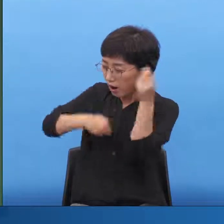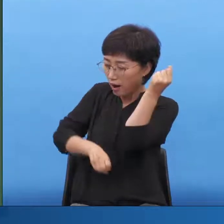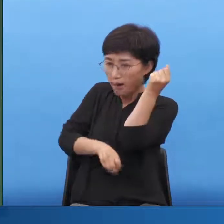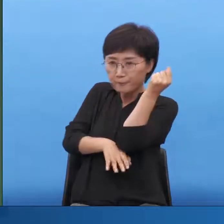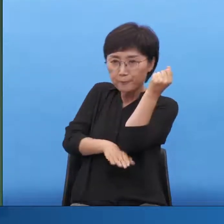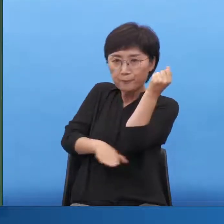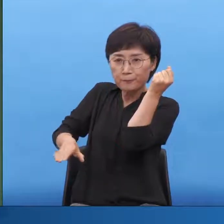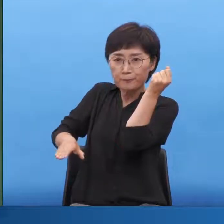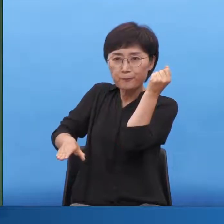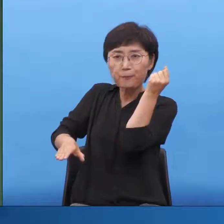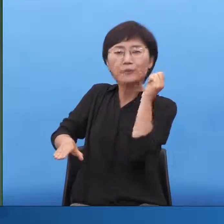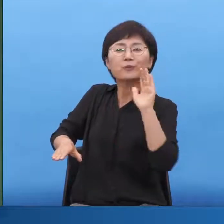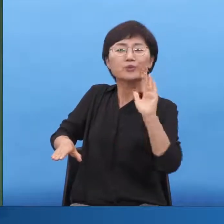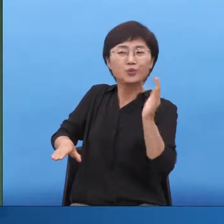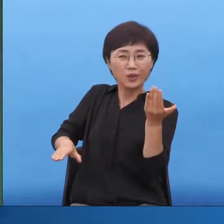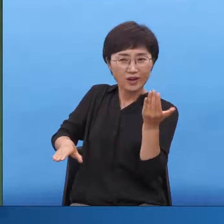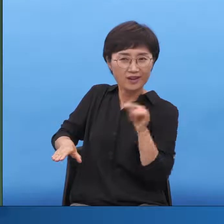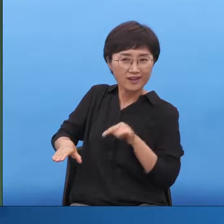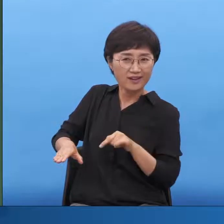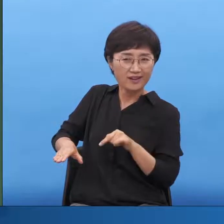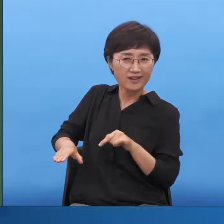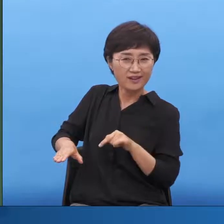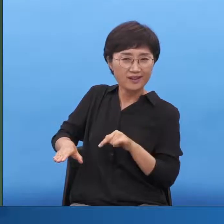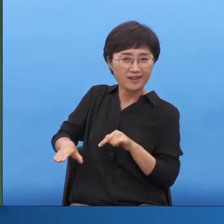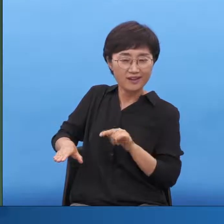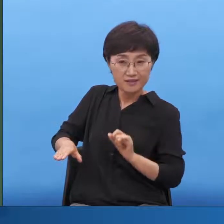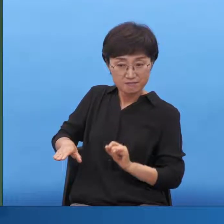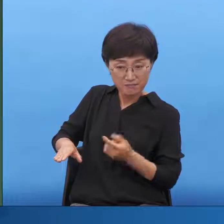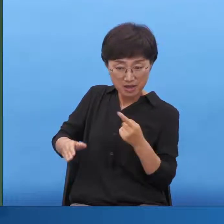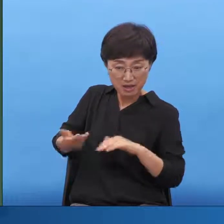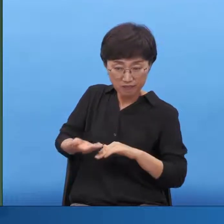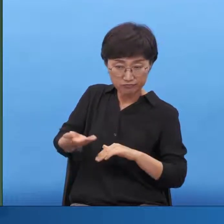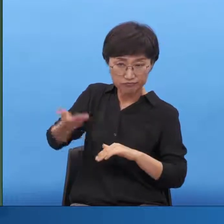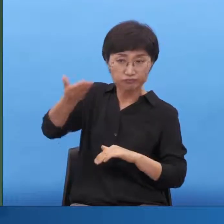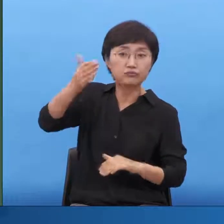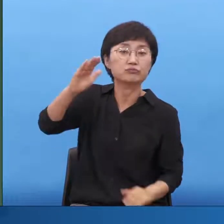돼버려요. 그래서 393이래 거예요.